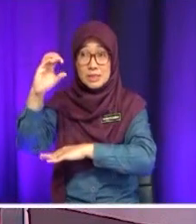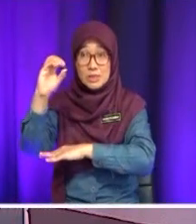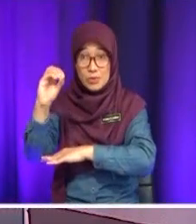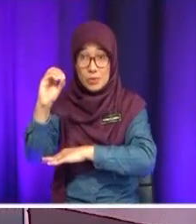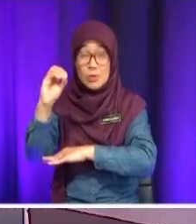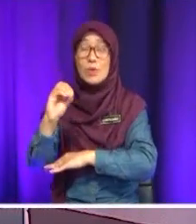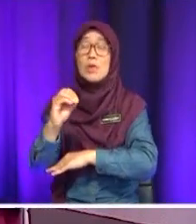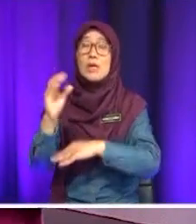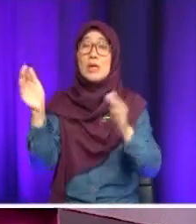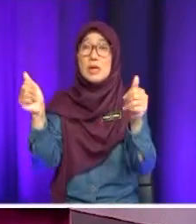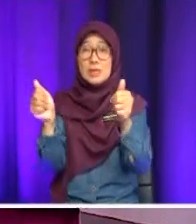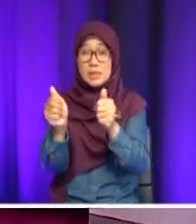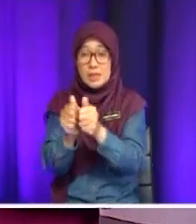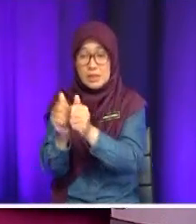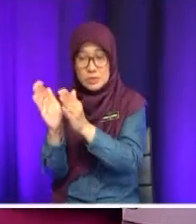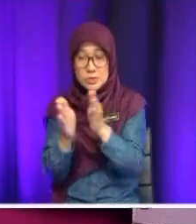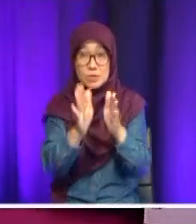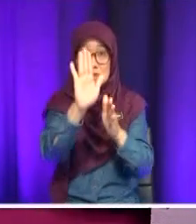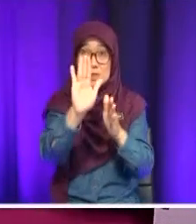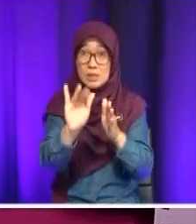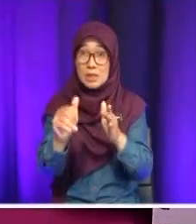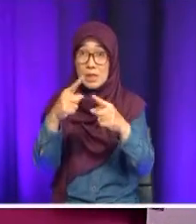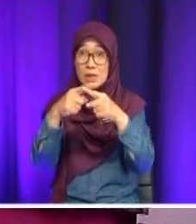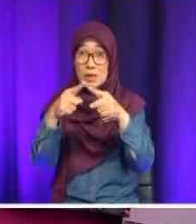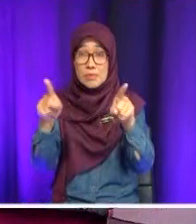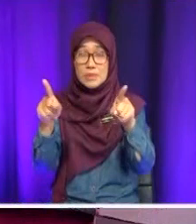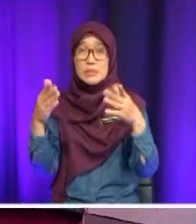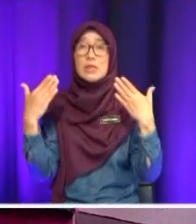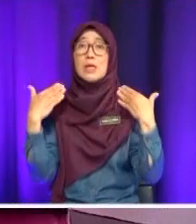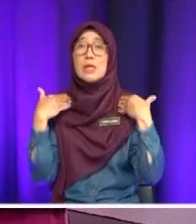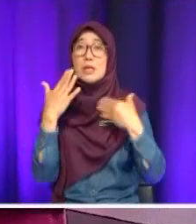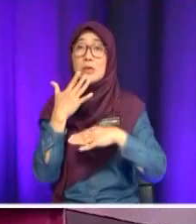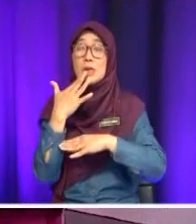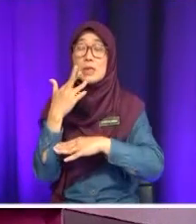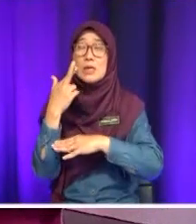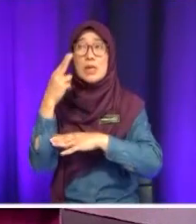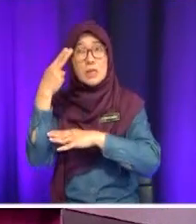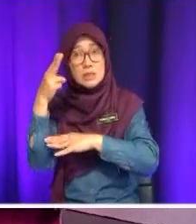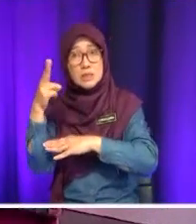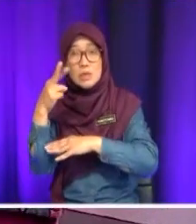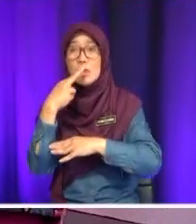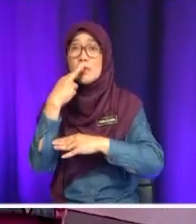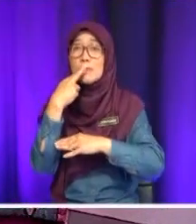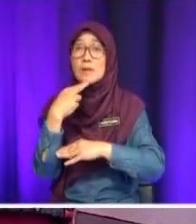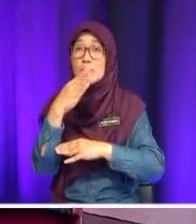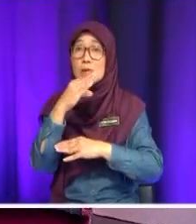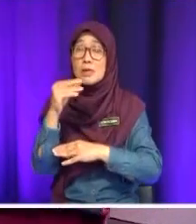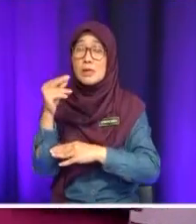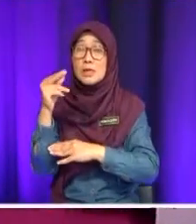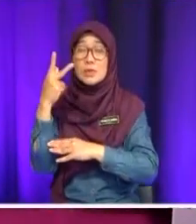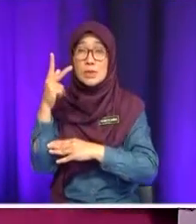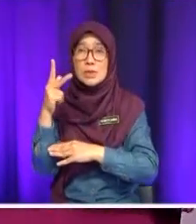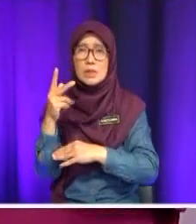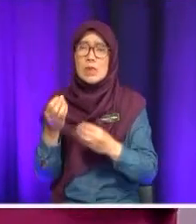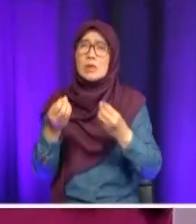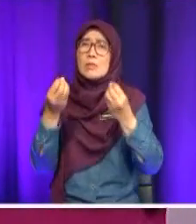susunan yang berbeda Oke kita ada Lego berwarna hijau merah dan kuning jadi bagaimana untuk mencari bilangan susunan